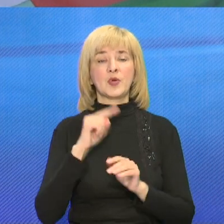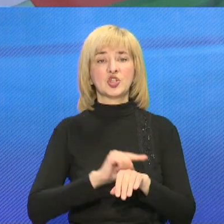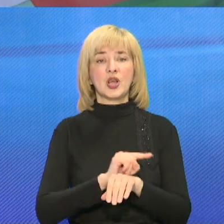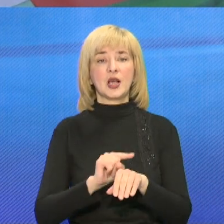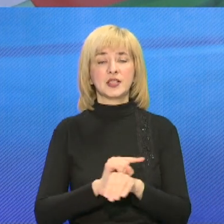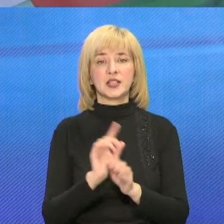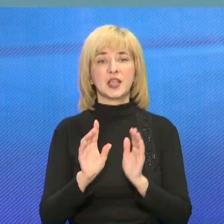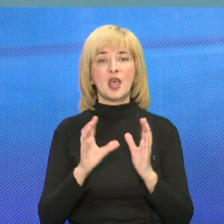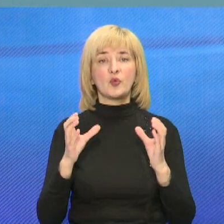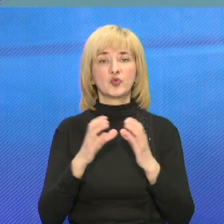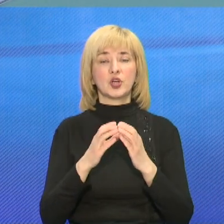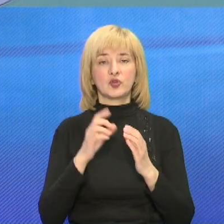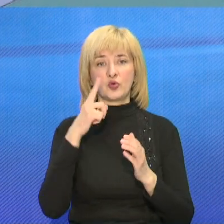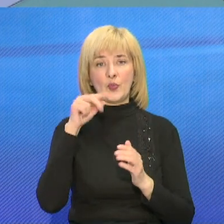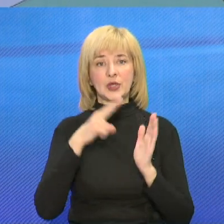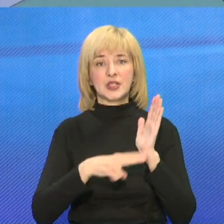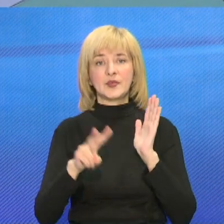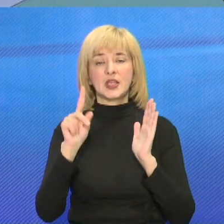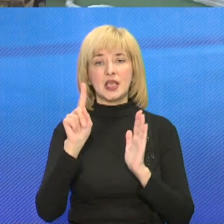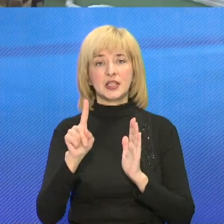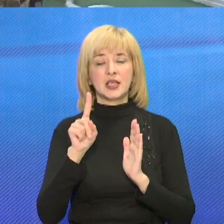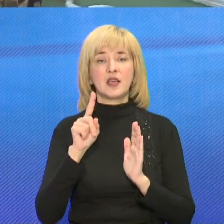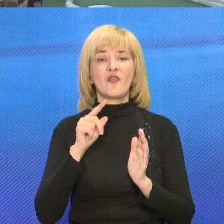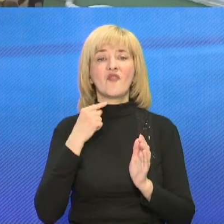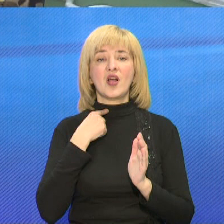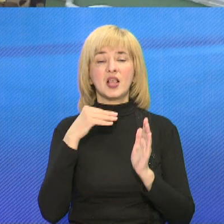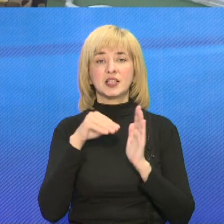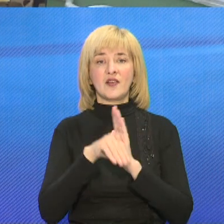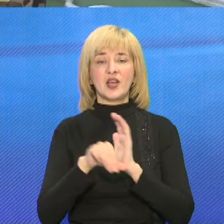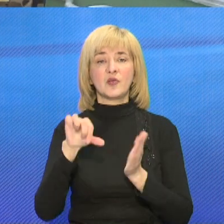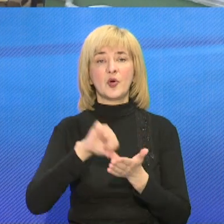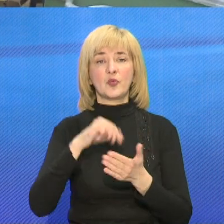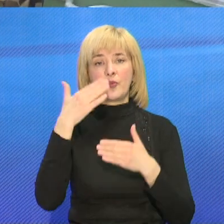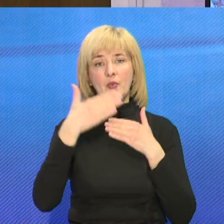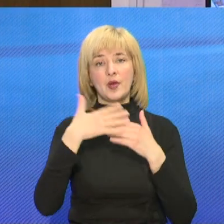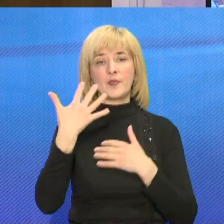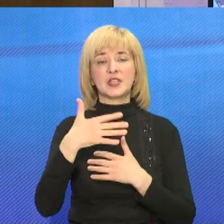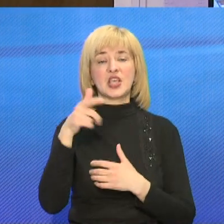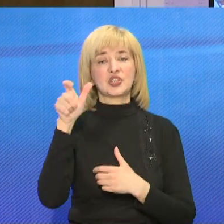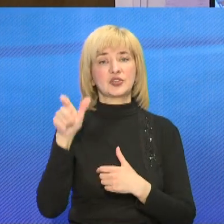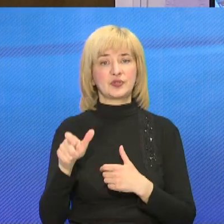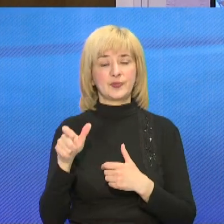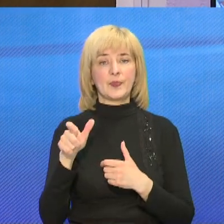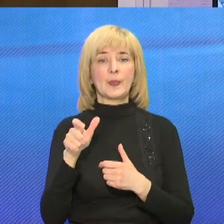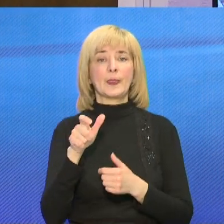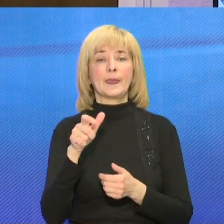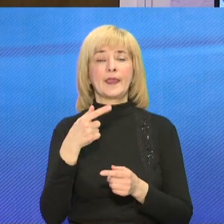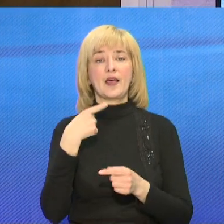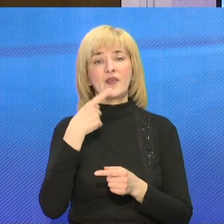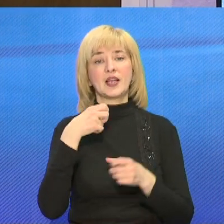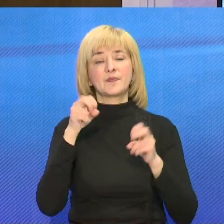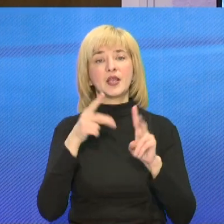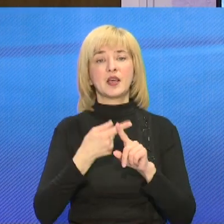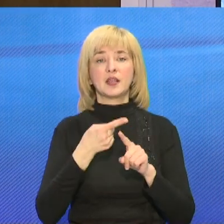участку номер 71 Гродно у дотерминовом голосовании приняли удел каля 5 десятков громадян. Как свержают эксперты, это